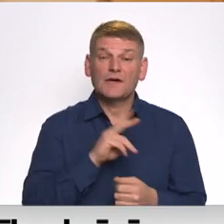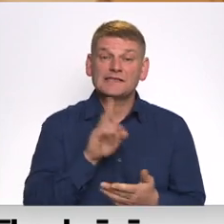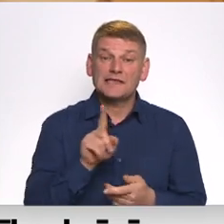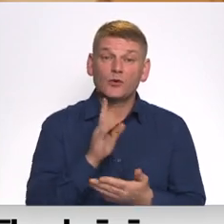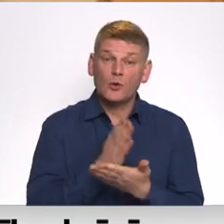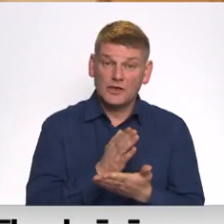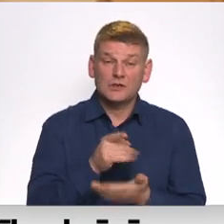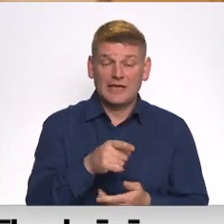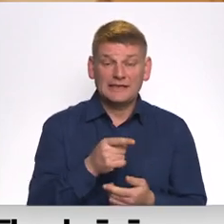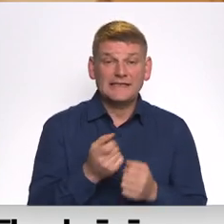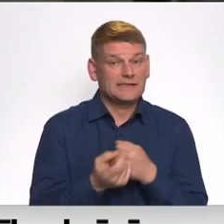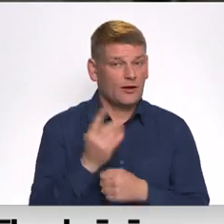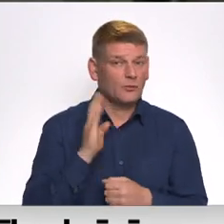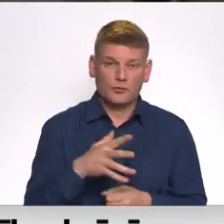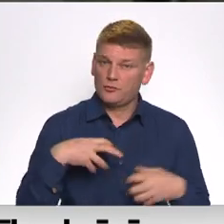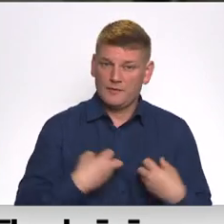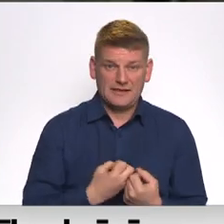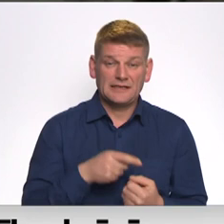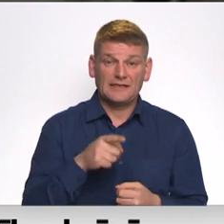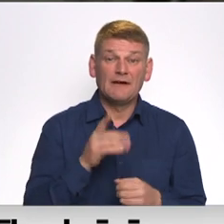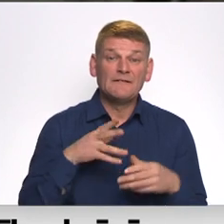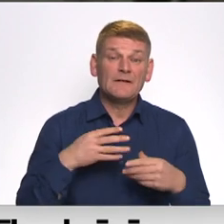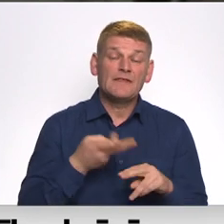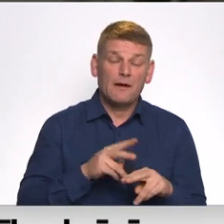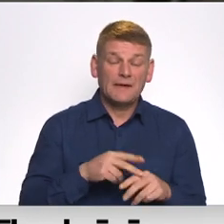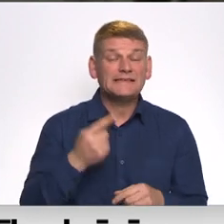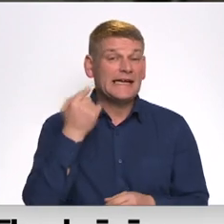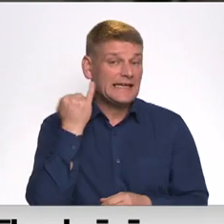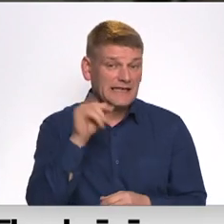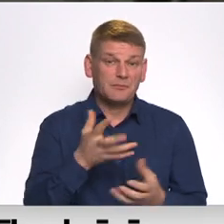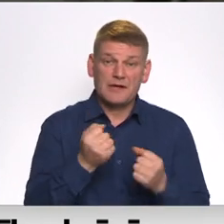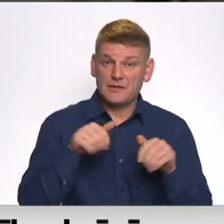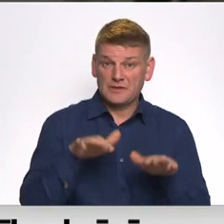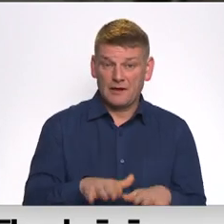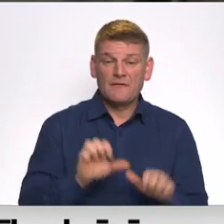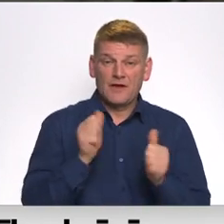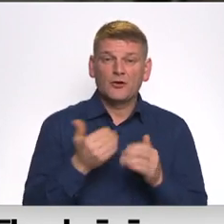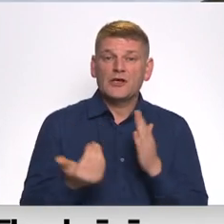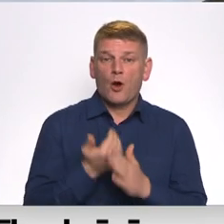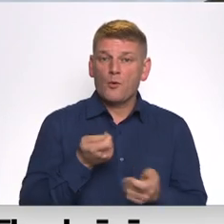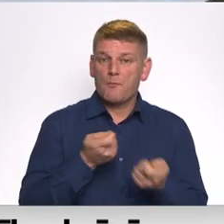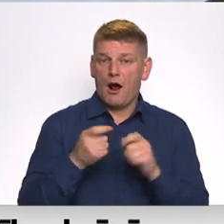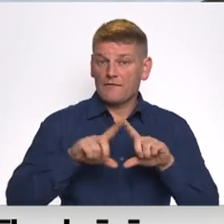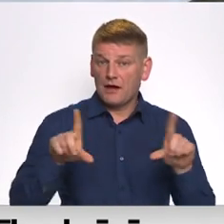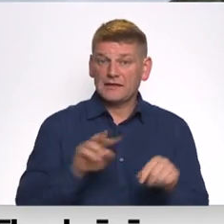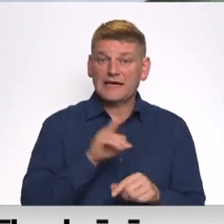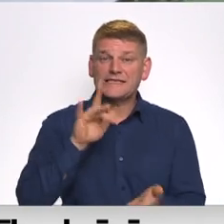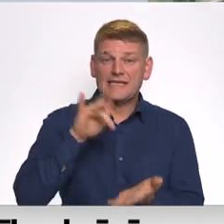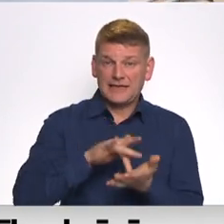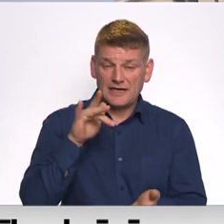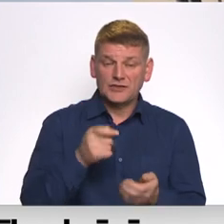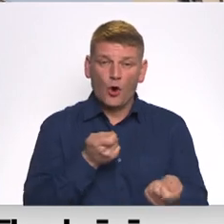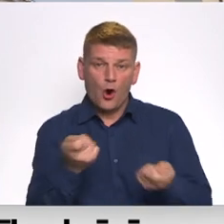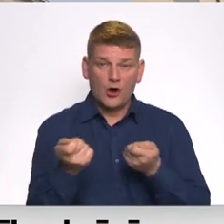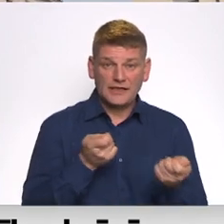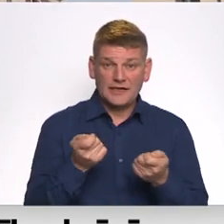tad iznākums būs gaužām bēdīgs. Tāpēc pašlaik idejiski pieņemts lēmums veidot jaunu pārvaldi, kas centralizēti